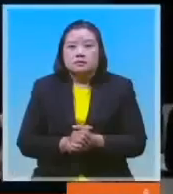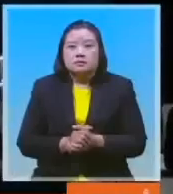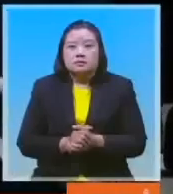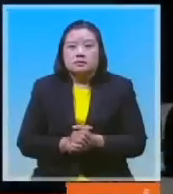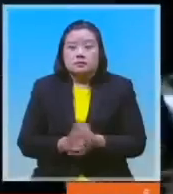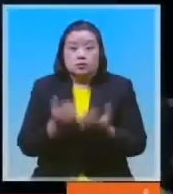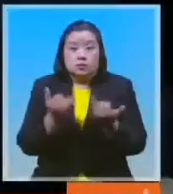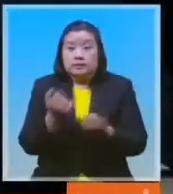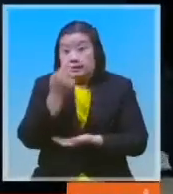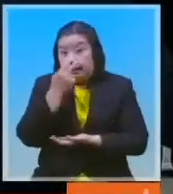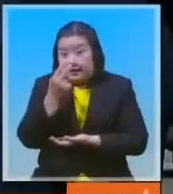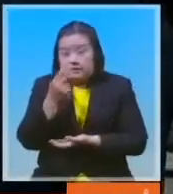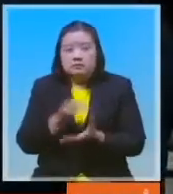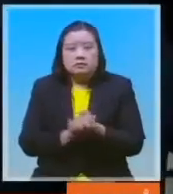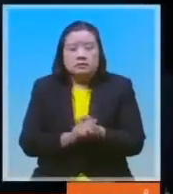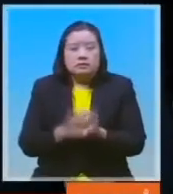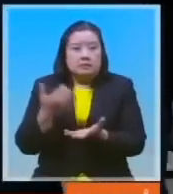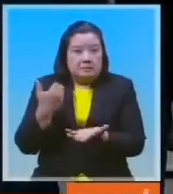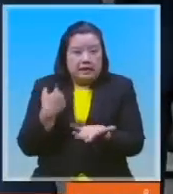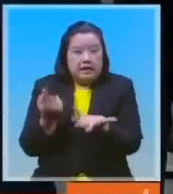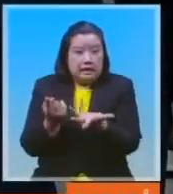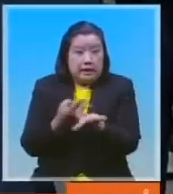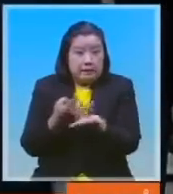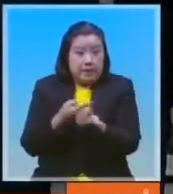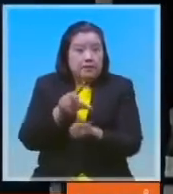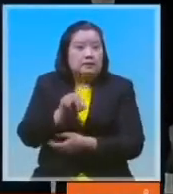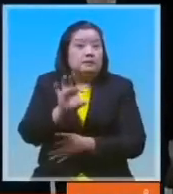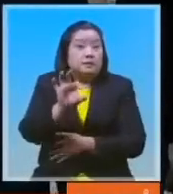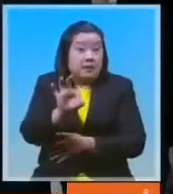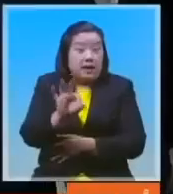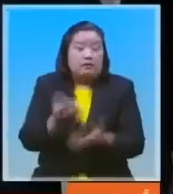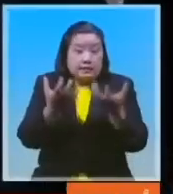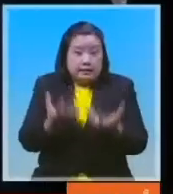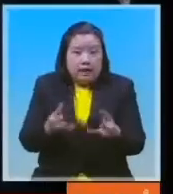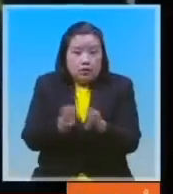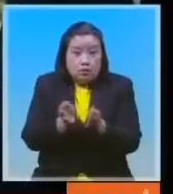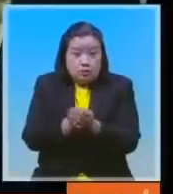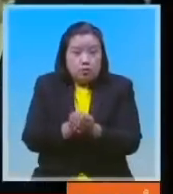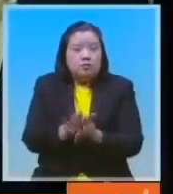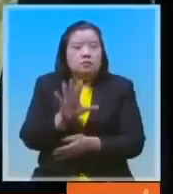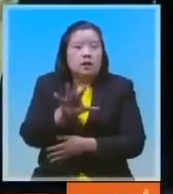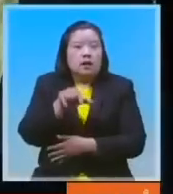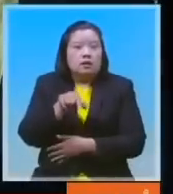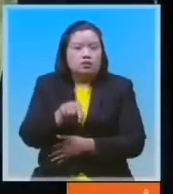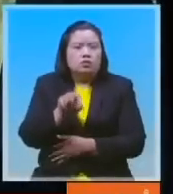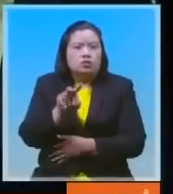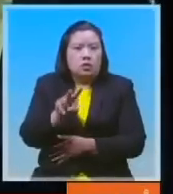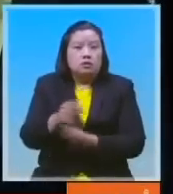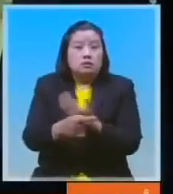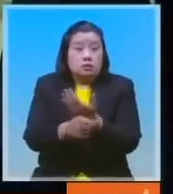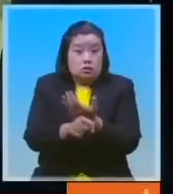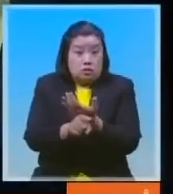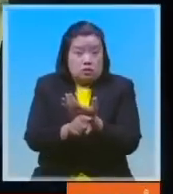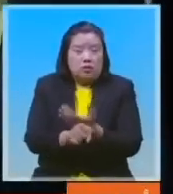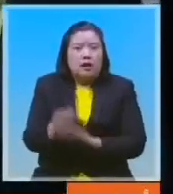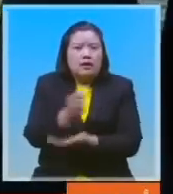เป็นลักษณะเช่นนี้นะครับน้ำหนักรวมกันประมาณนะครับ 5.2 กิโลกรัมที่พบเป็นเคตามีนนะครับเพื่